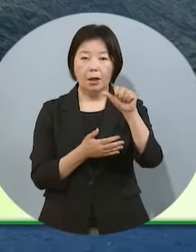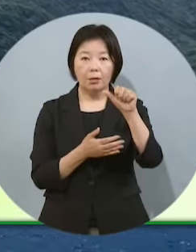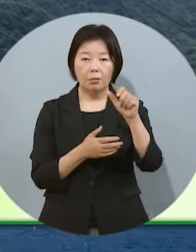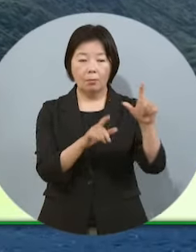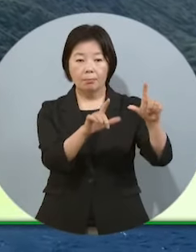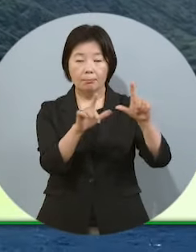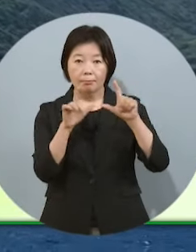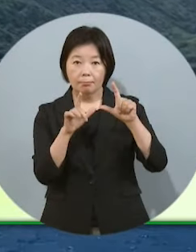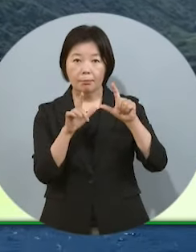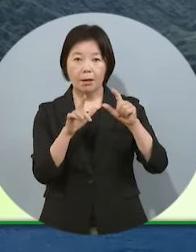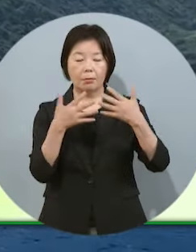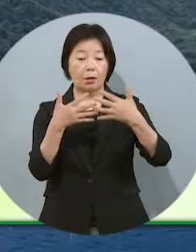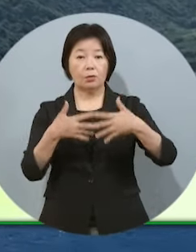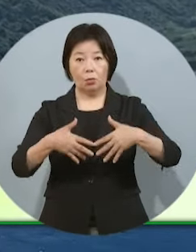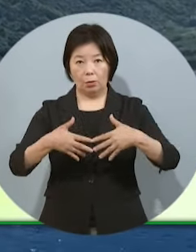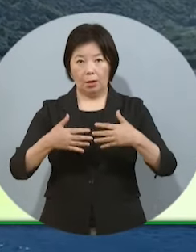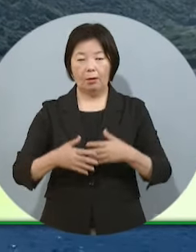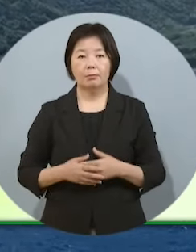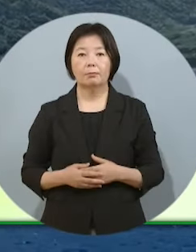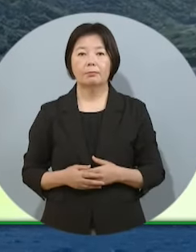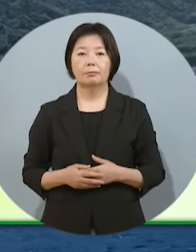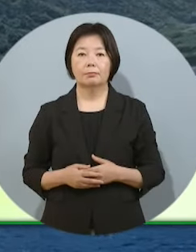となります。